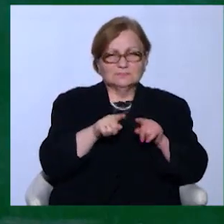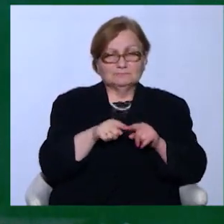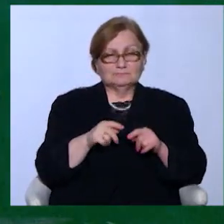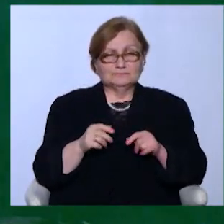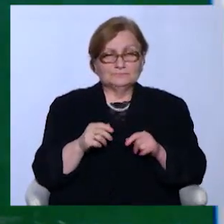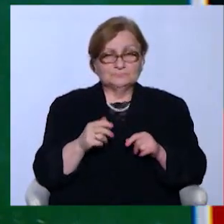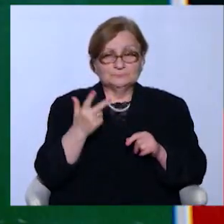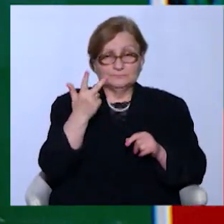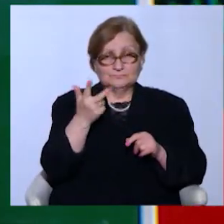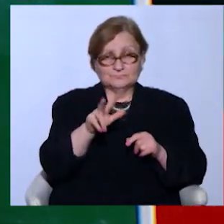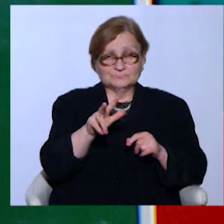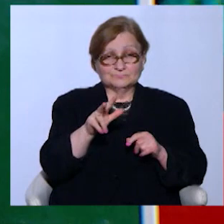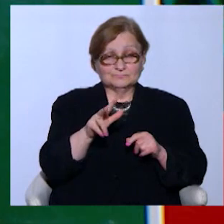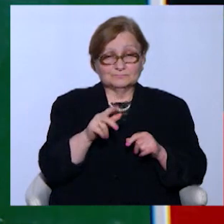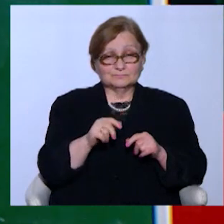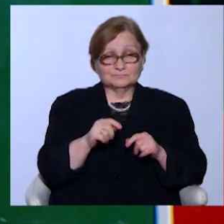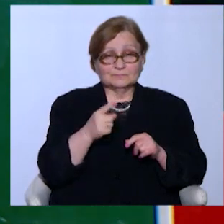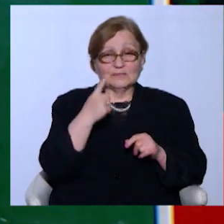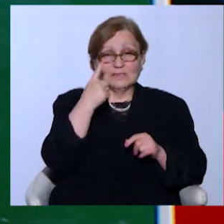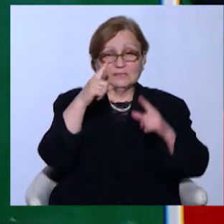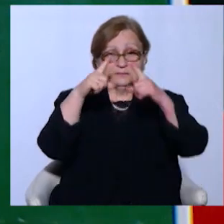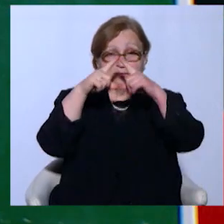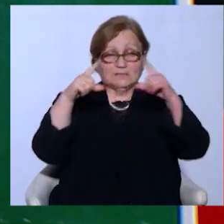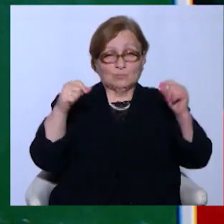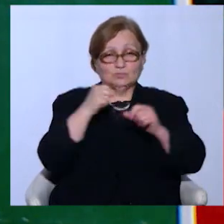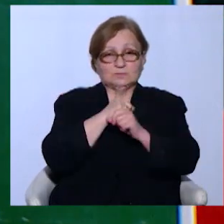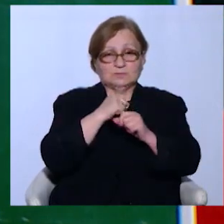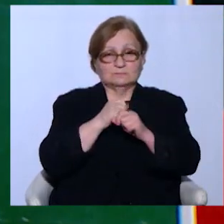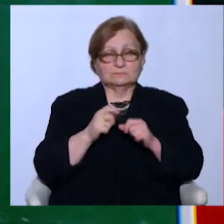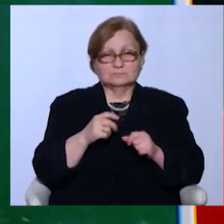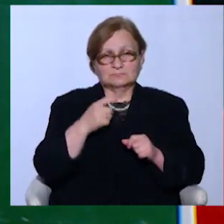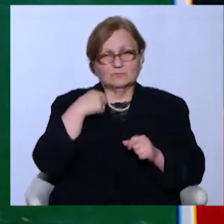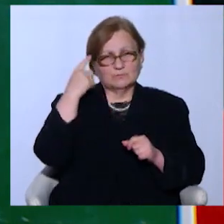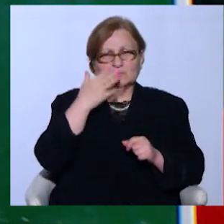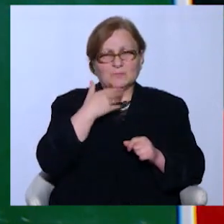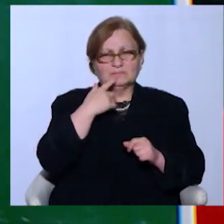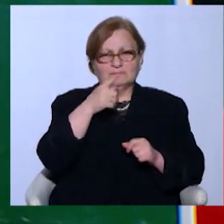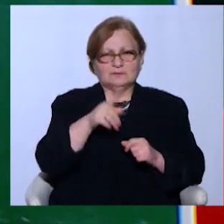და ამ 3 ღერით 1 სამკუთხედი აწყეთ. მე მგონი ძალიან მარტივია.